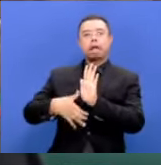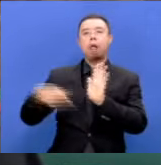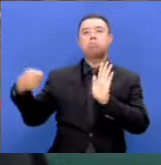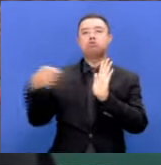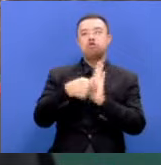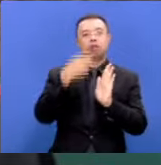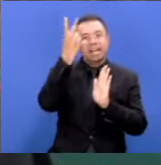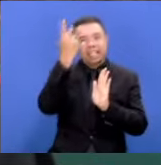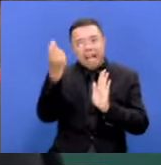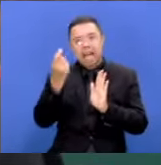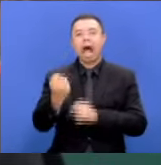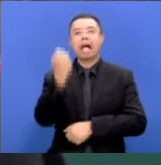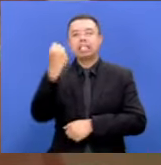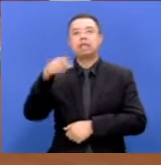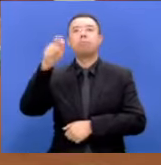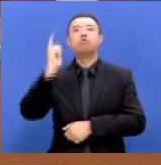dengan ancaman hukuman mati.